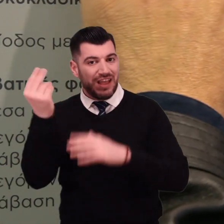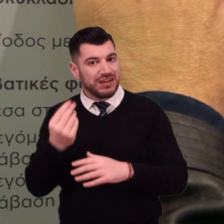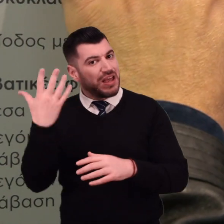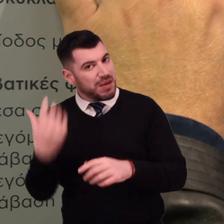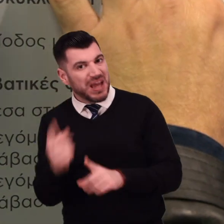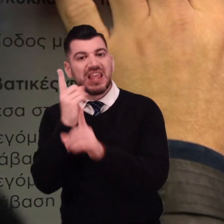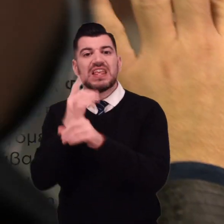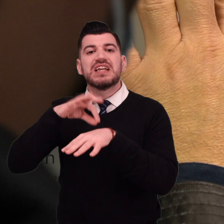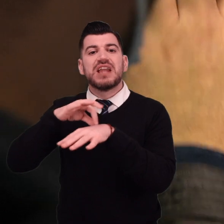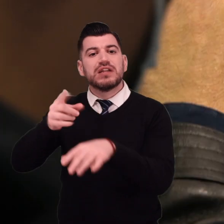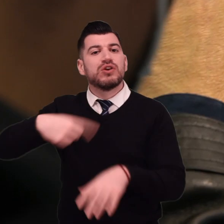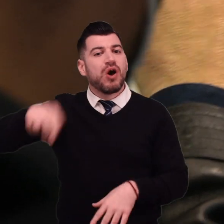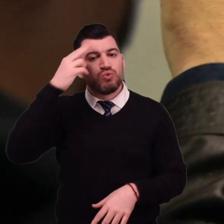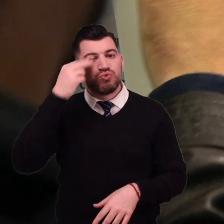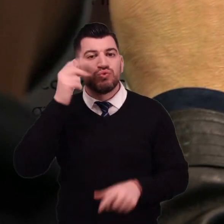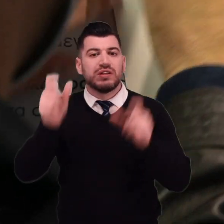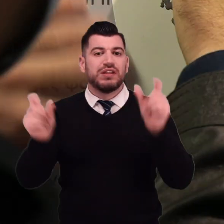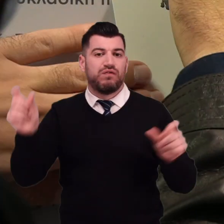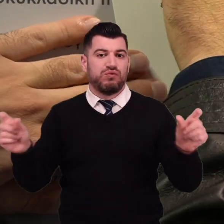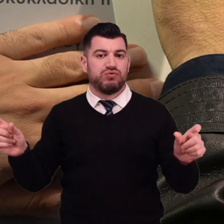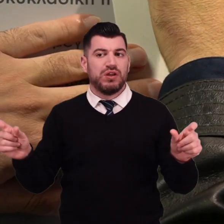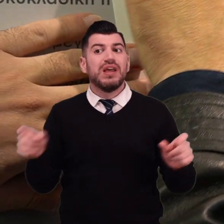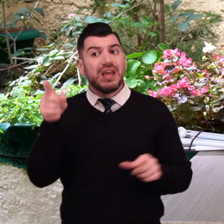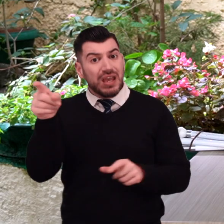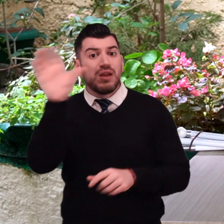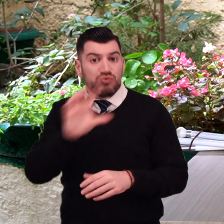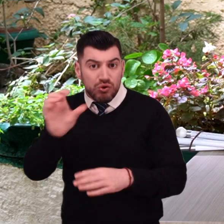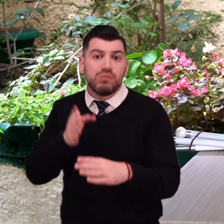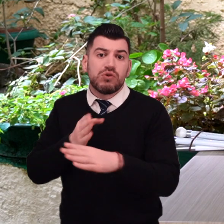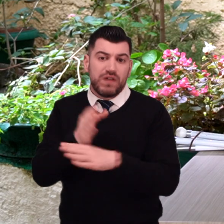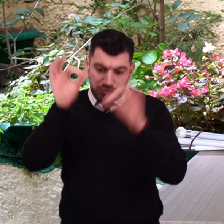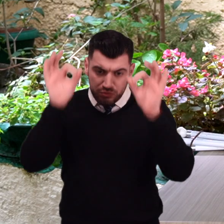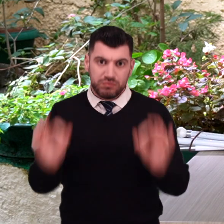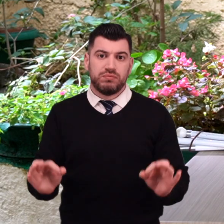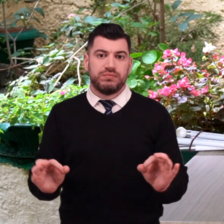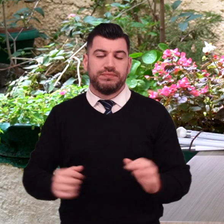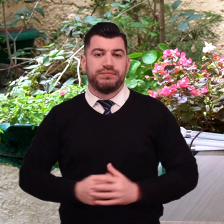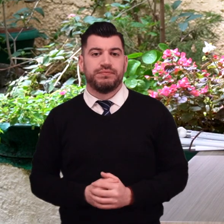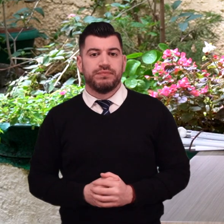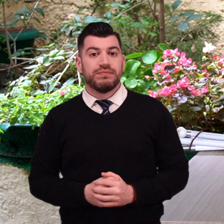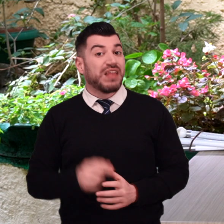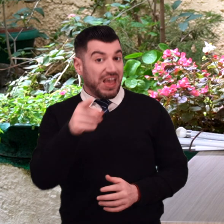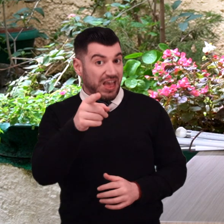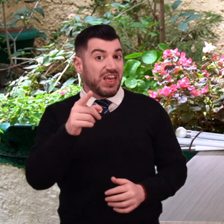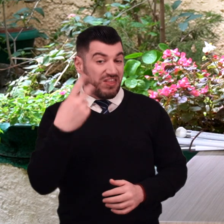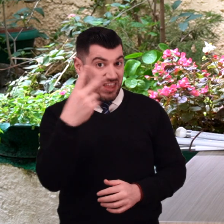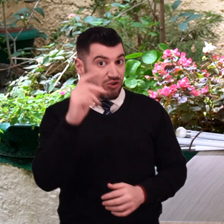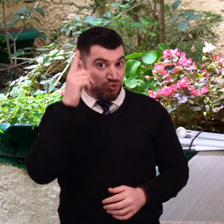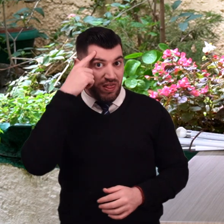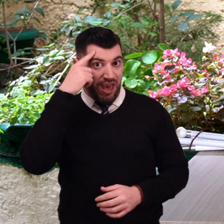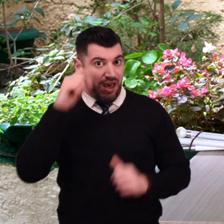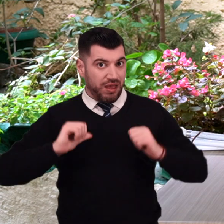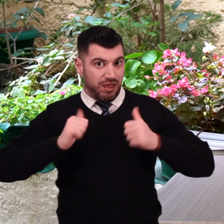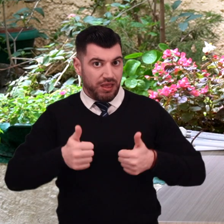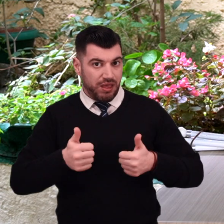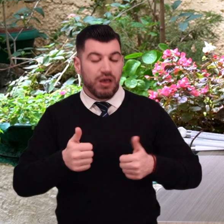Είναι αυτό που λέμε προσβάσιμα τα πράγματα, είναι απίστευτο. Αυτό ήταν δική σου πρωτοβουλία? Ήταν μια συνεργασία του Μουσείου Κυκλαδικής